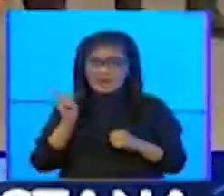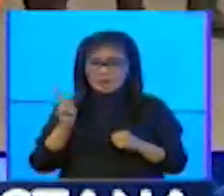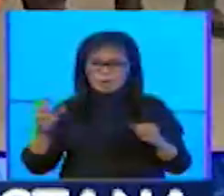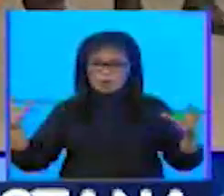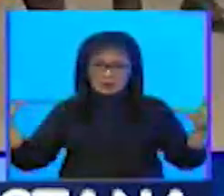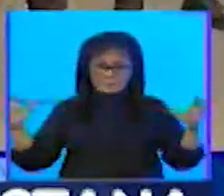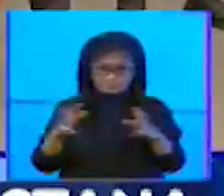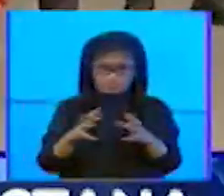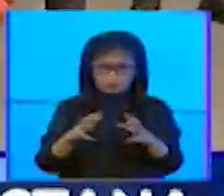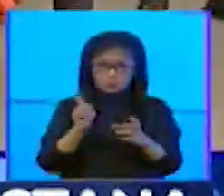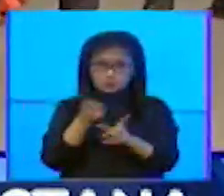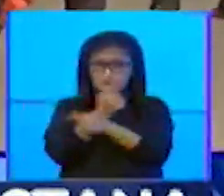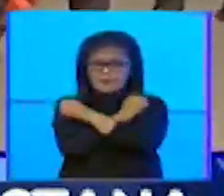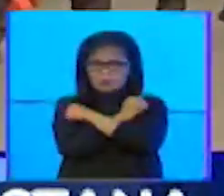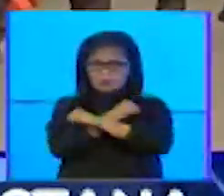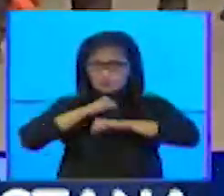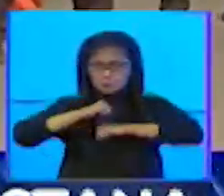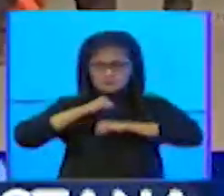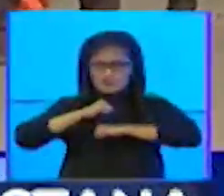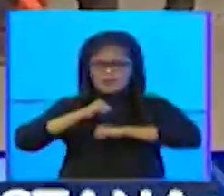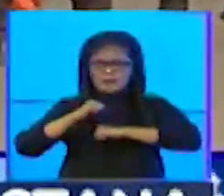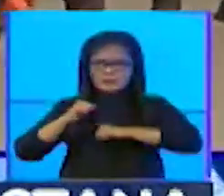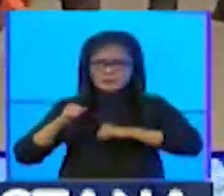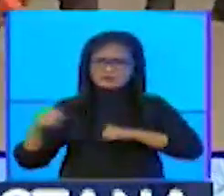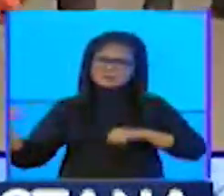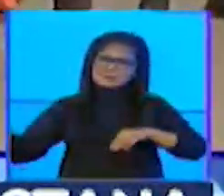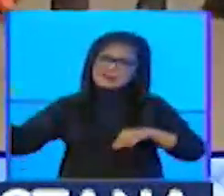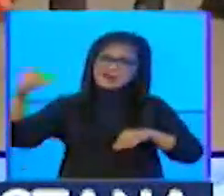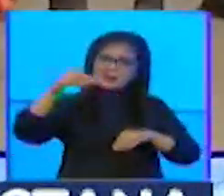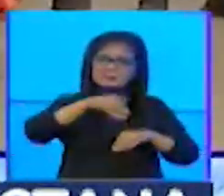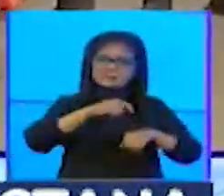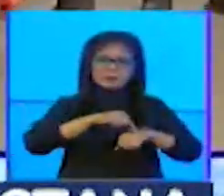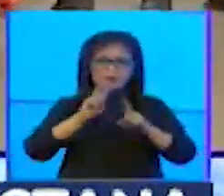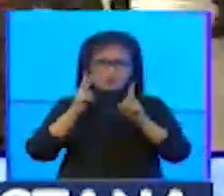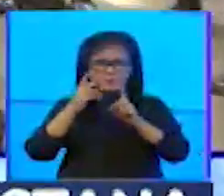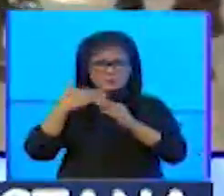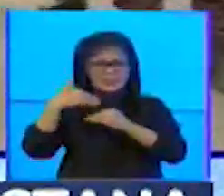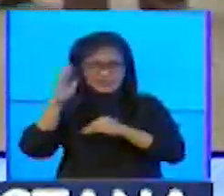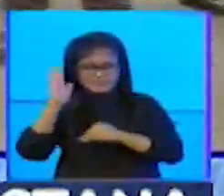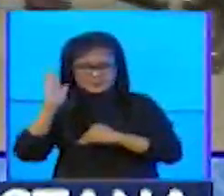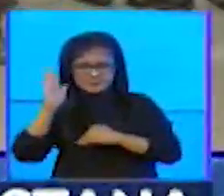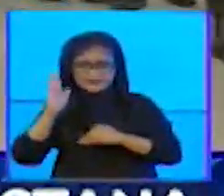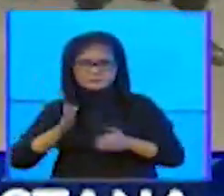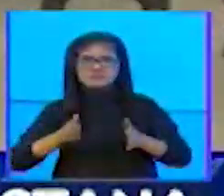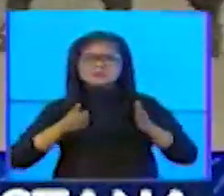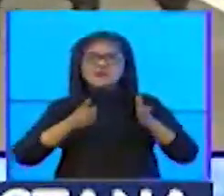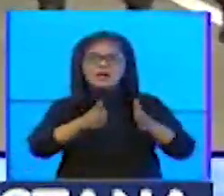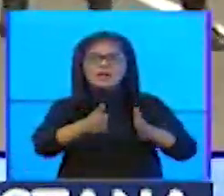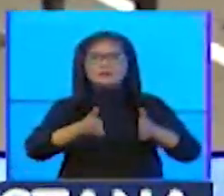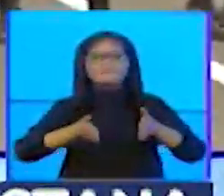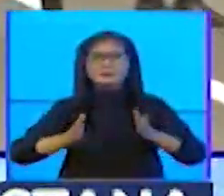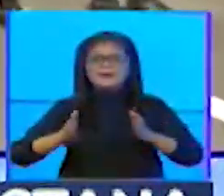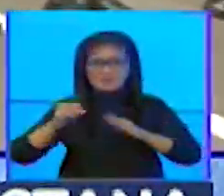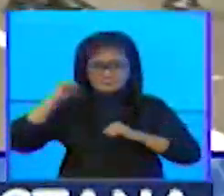Patung Kuda yang diperkirakan mereka akan tiba di kawasan ini selepas jam 12 siang, ini untuk Jalan Medan Merdeka Selatan, Jalan